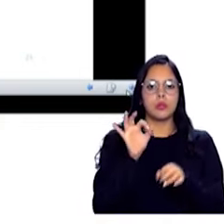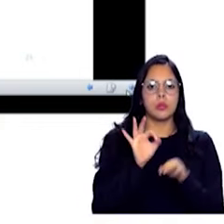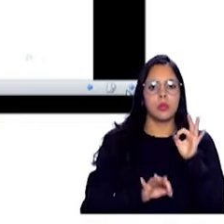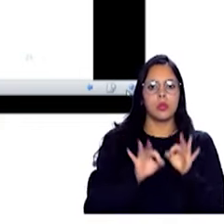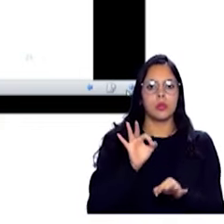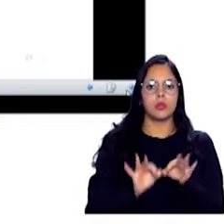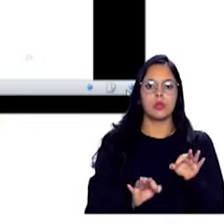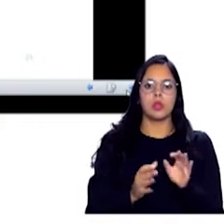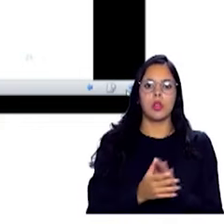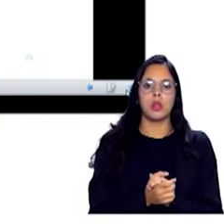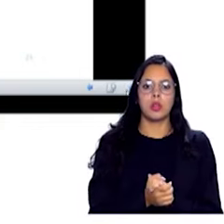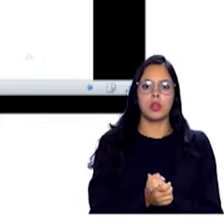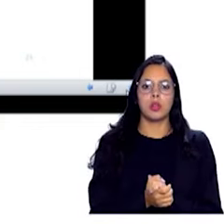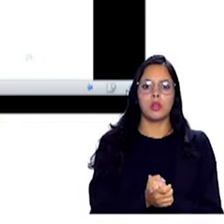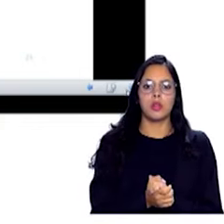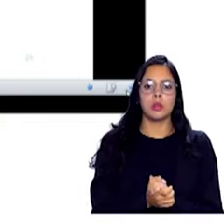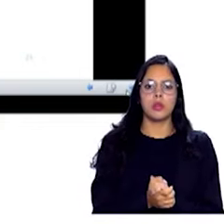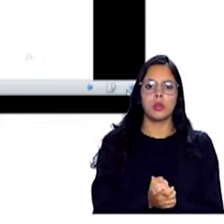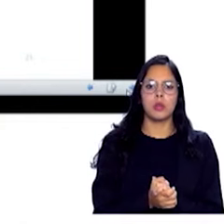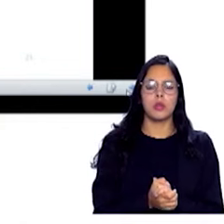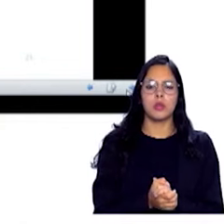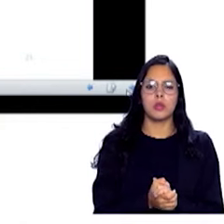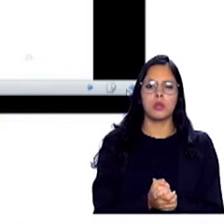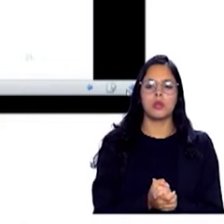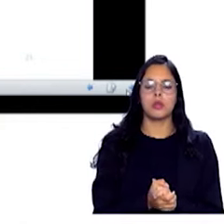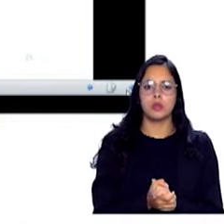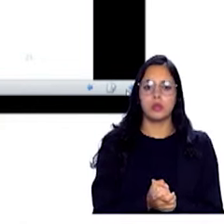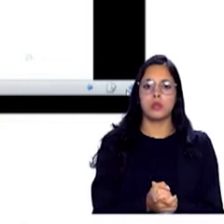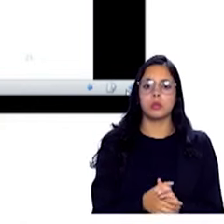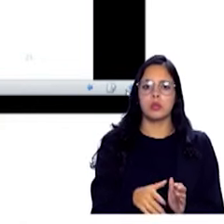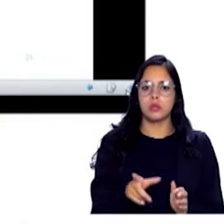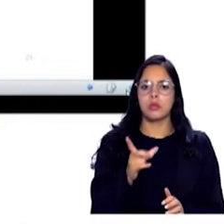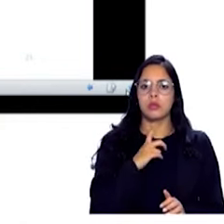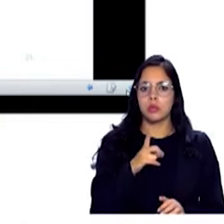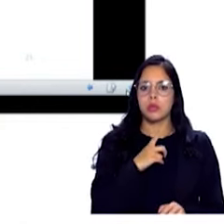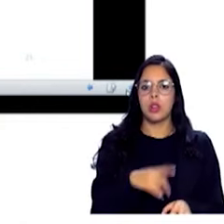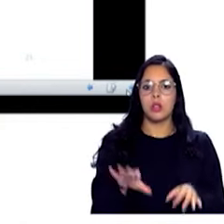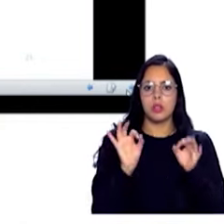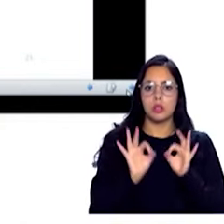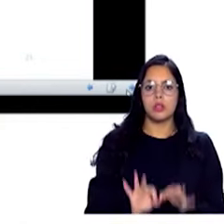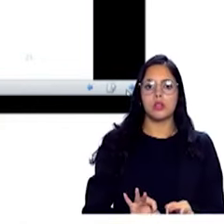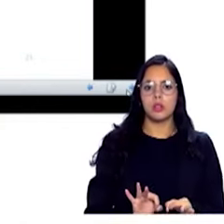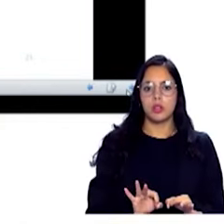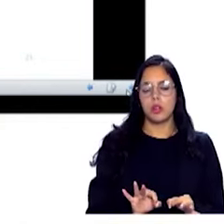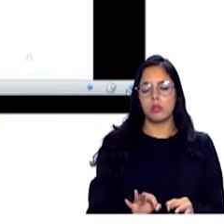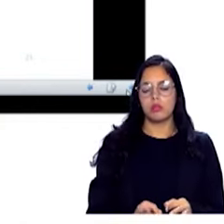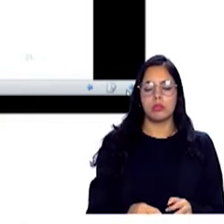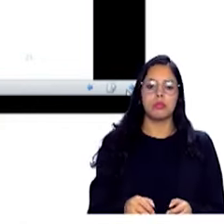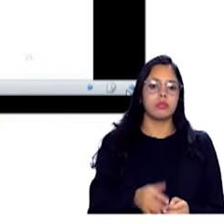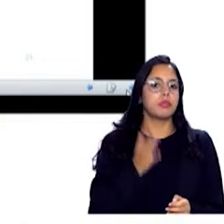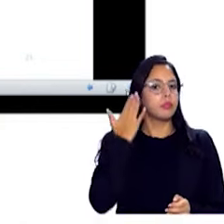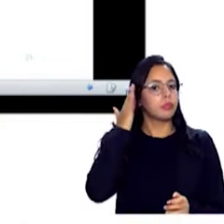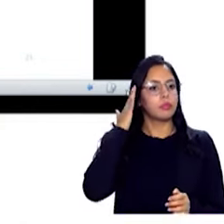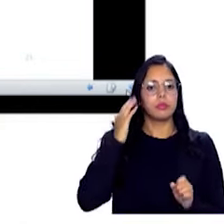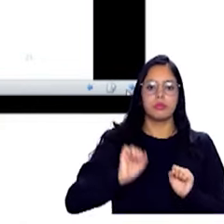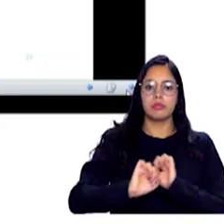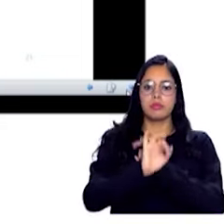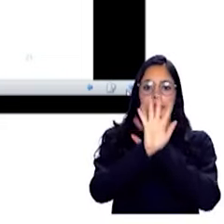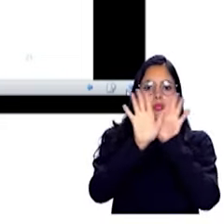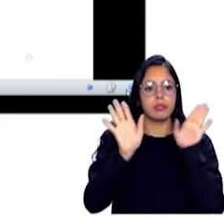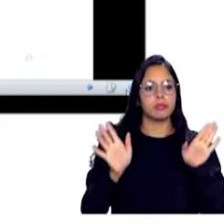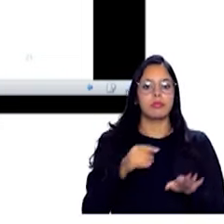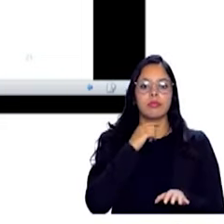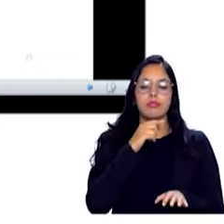italiano prevede specifici rimedi preventivi le sezioni Unite Della cassazione da poco in realtà hanno ammesso l'utilizzo